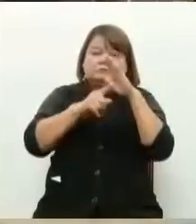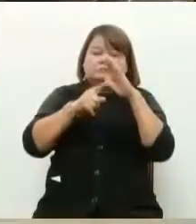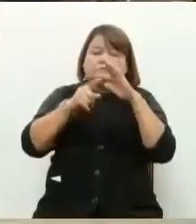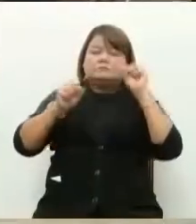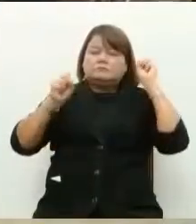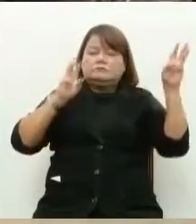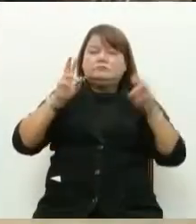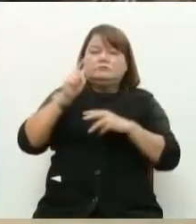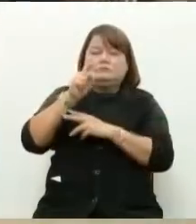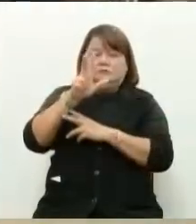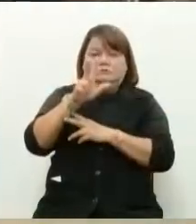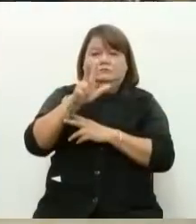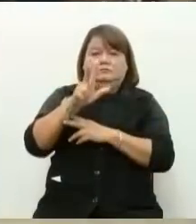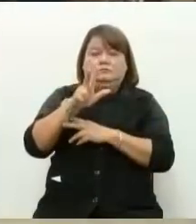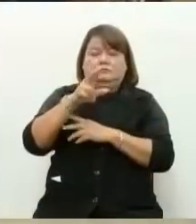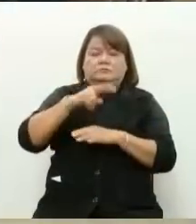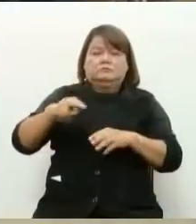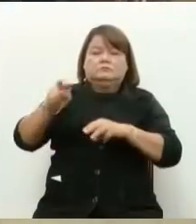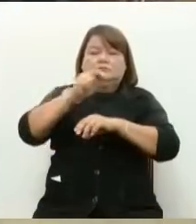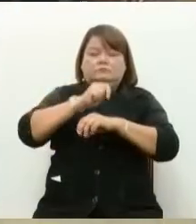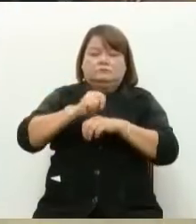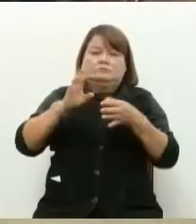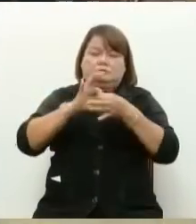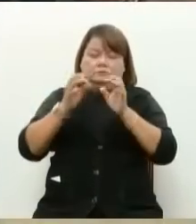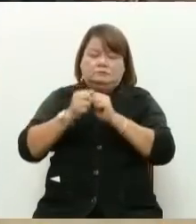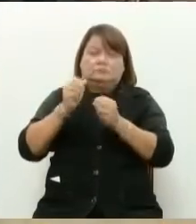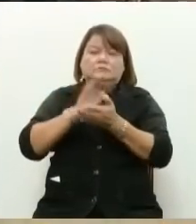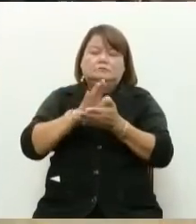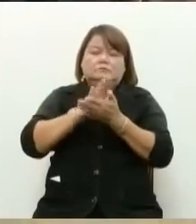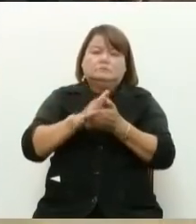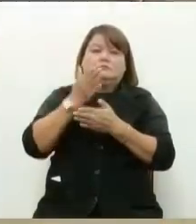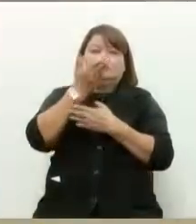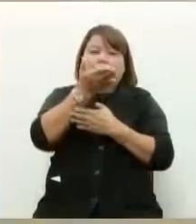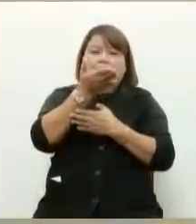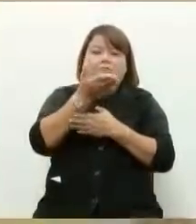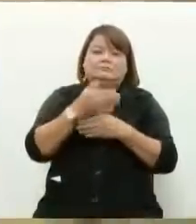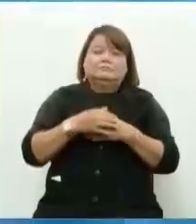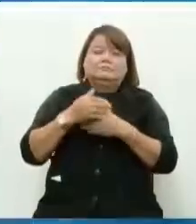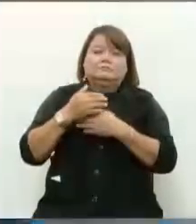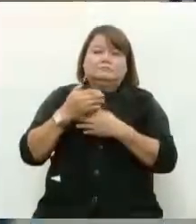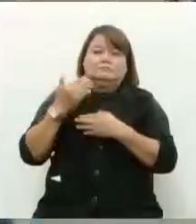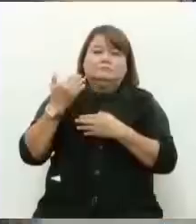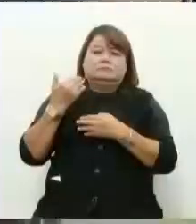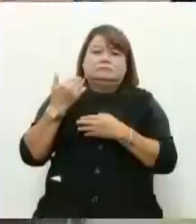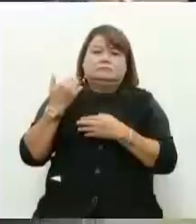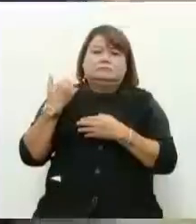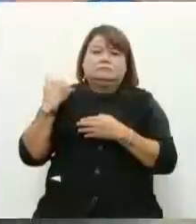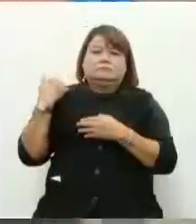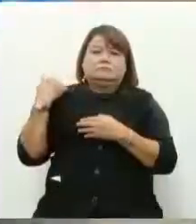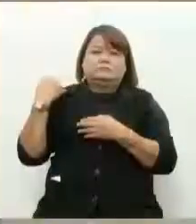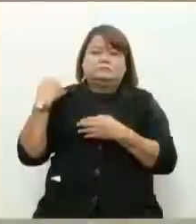ขต3ณสนามกีฬาโรงเรียนนวมินทราชูทิศมัชชิมจังหวัดนครสวรรค์